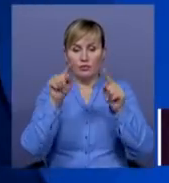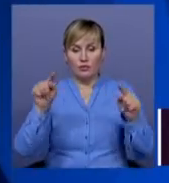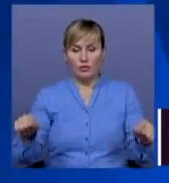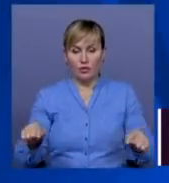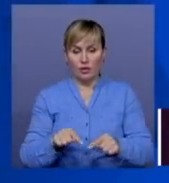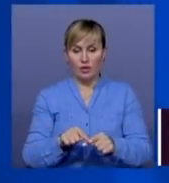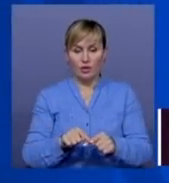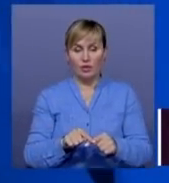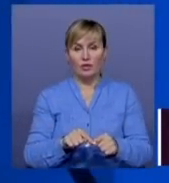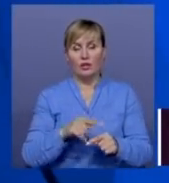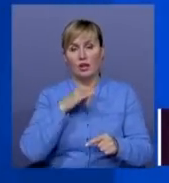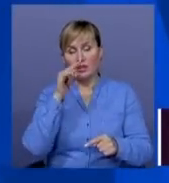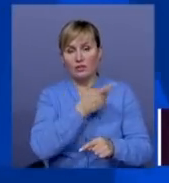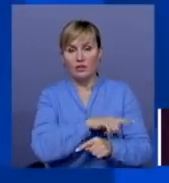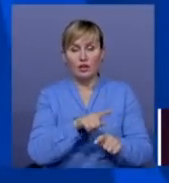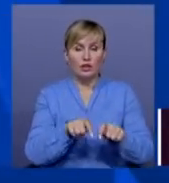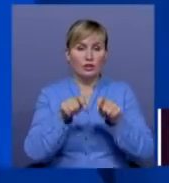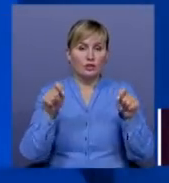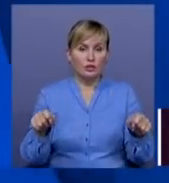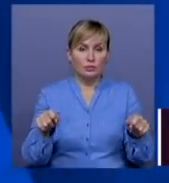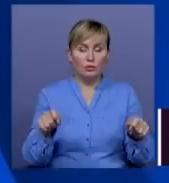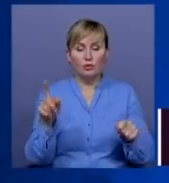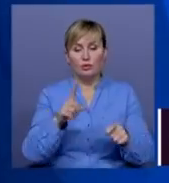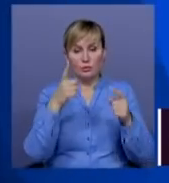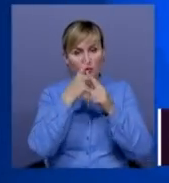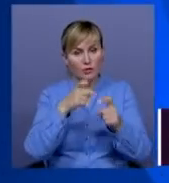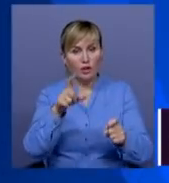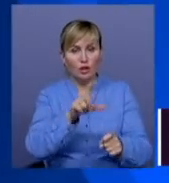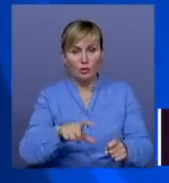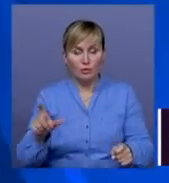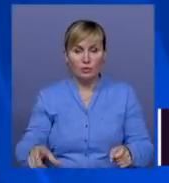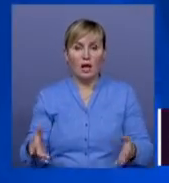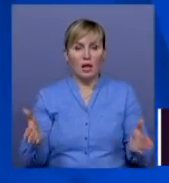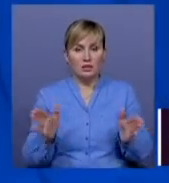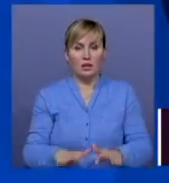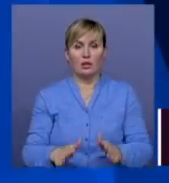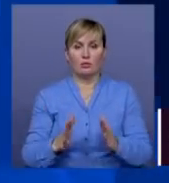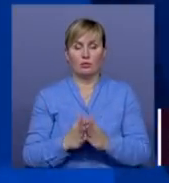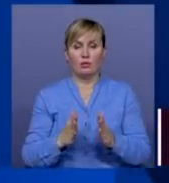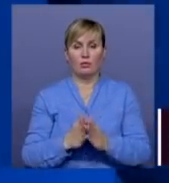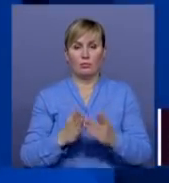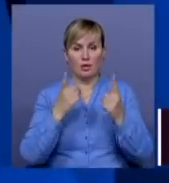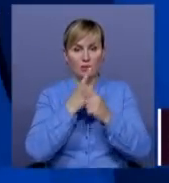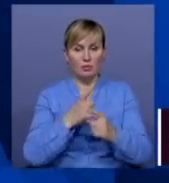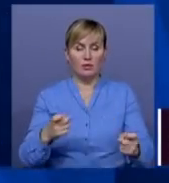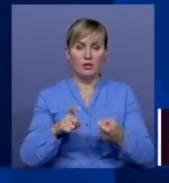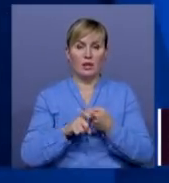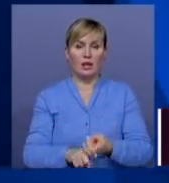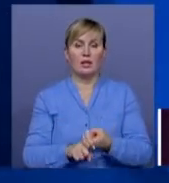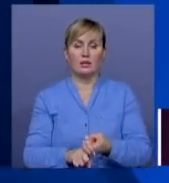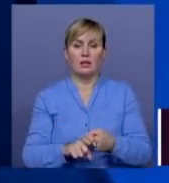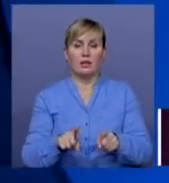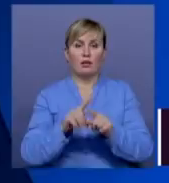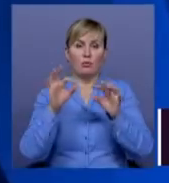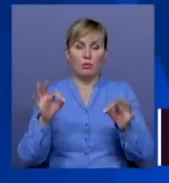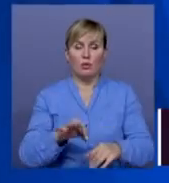сетях. Отечественные медики запустили челлендж, чтобы призвать жителей мегаполисов остаться дома на период объявленного карантина. Таким